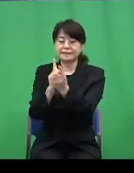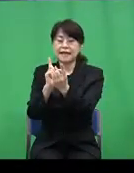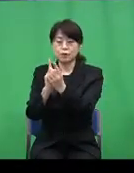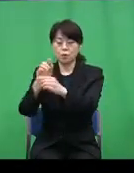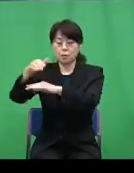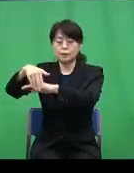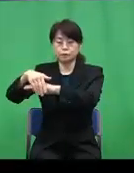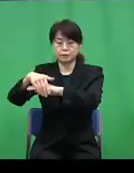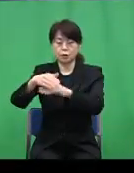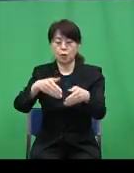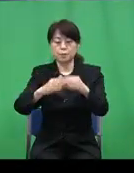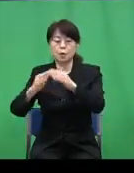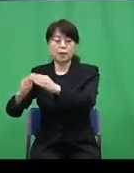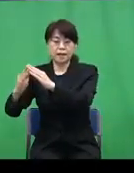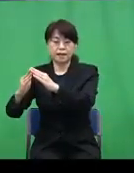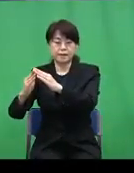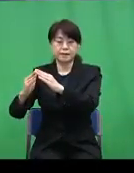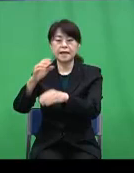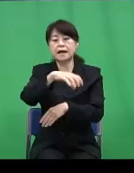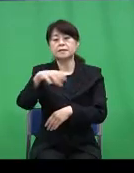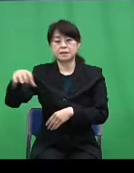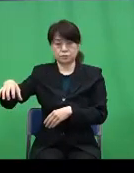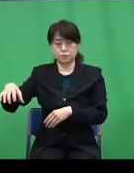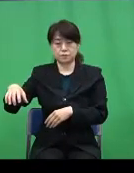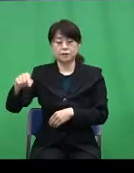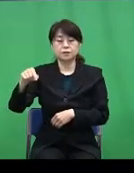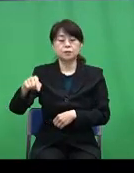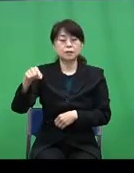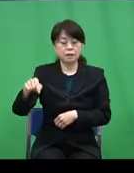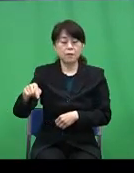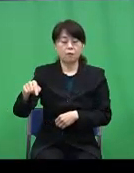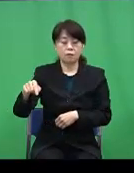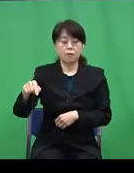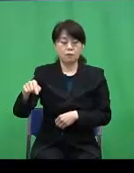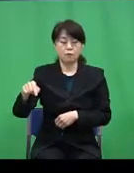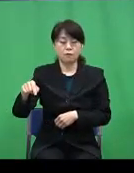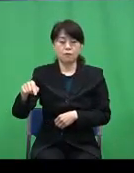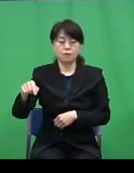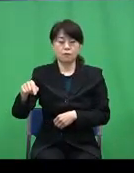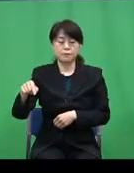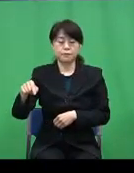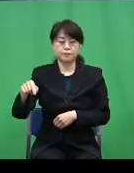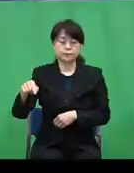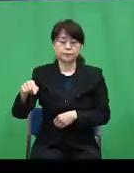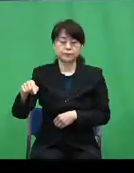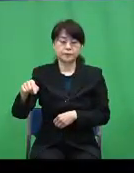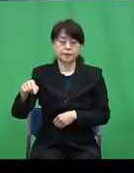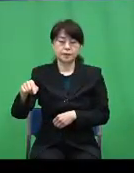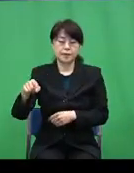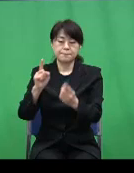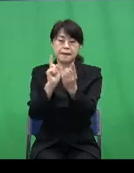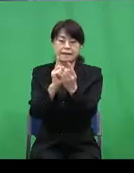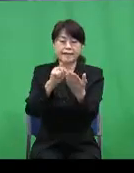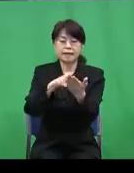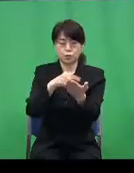口を設けておりまして、そういったところでもこうした問題にですね